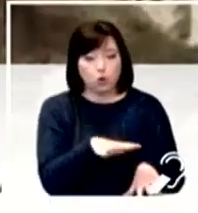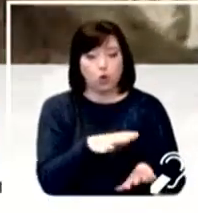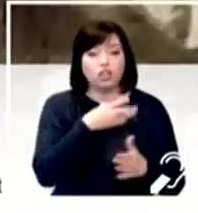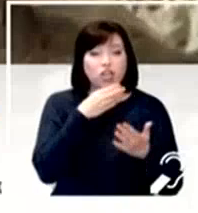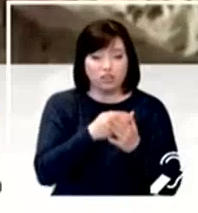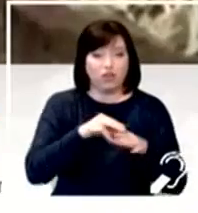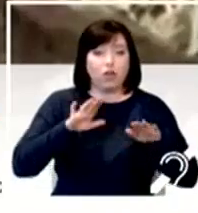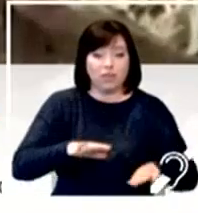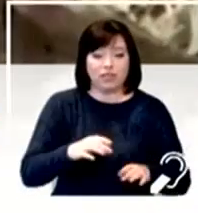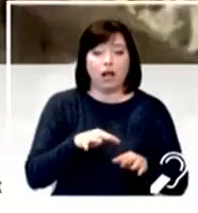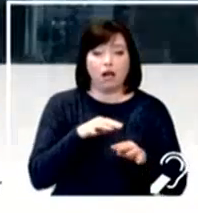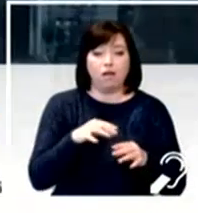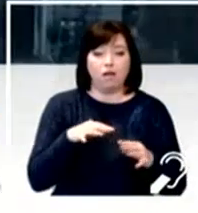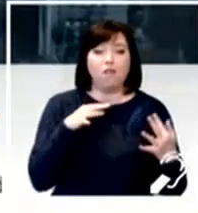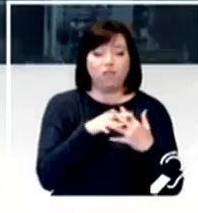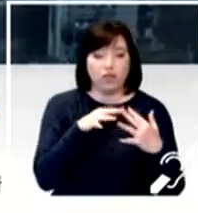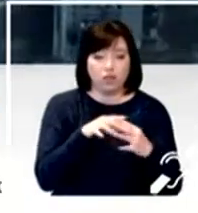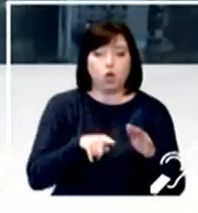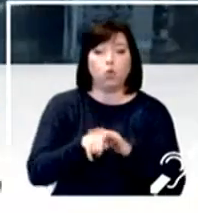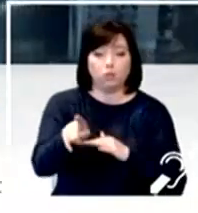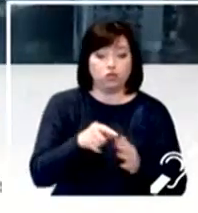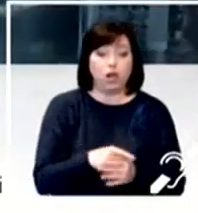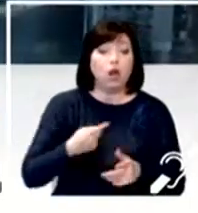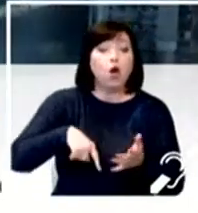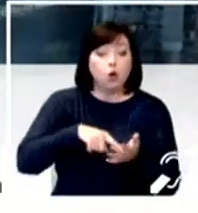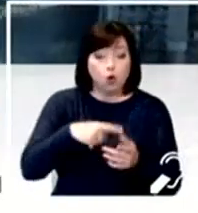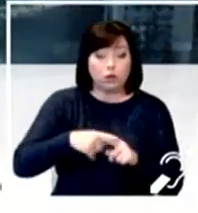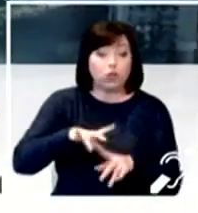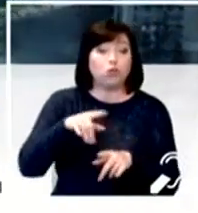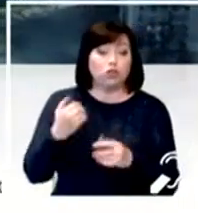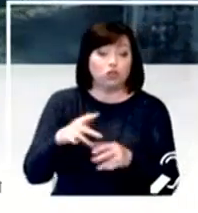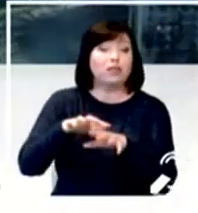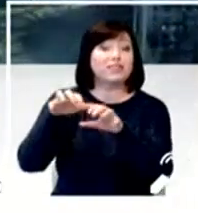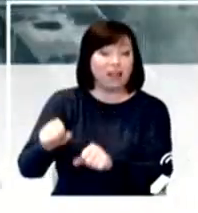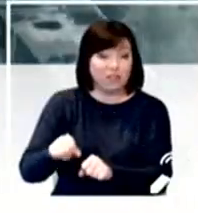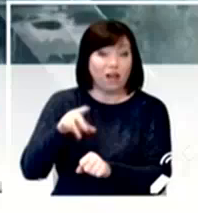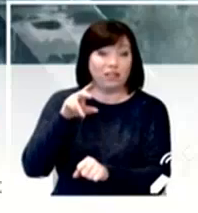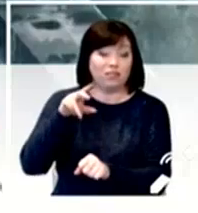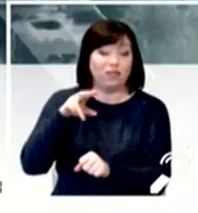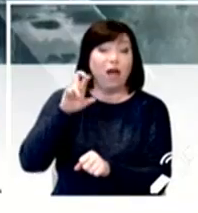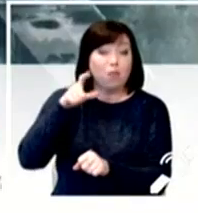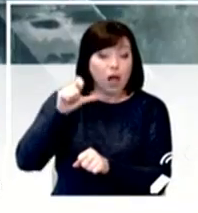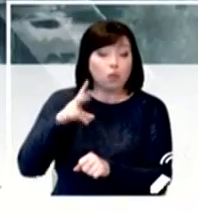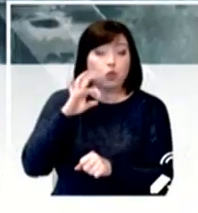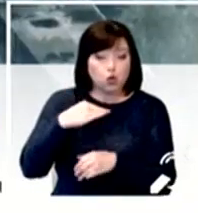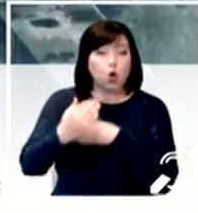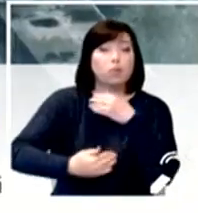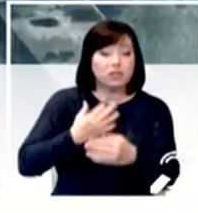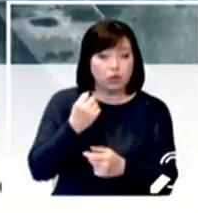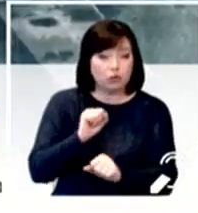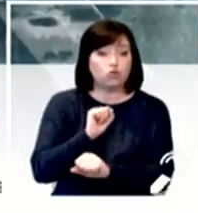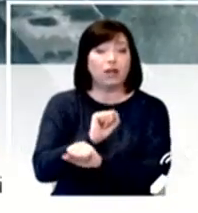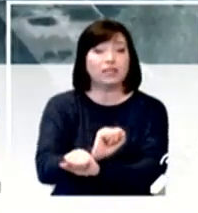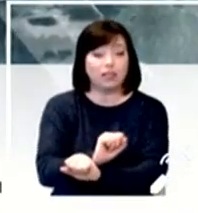dintre flancurile din jurul Bahmutului. Orașul e ocupat în cea mai mare parte de trupele Wagner, însă ofensiva spre vestul localității a încetinit în